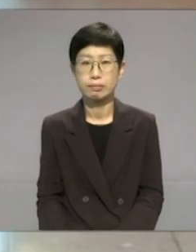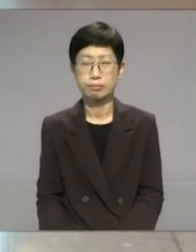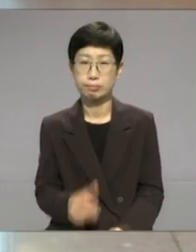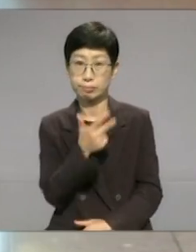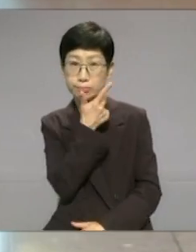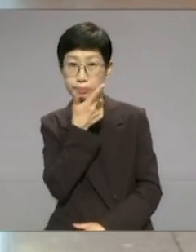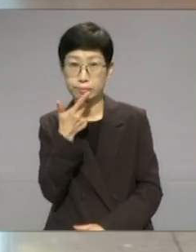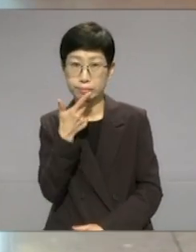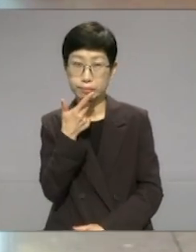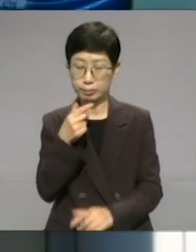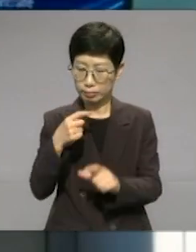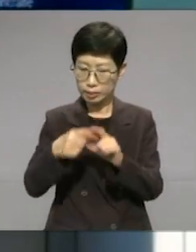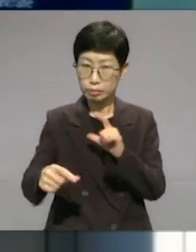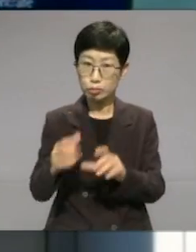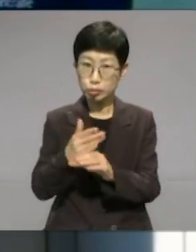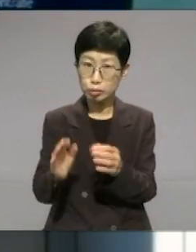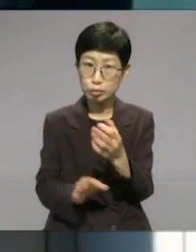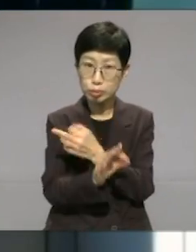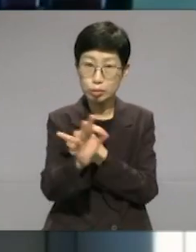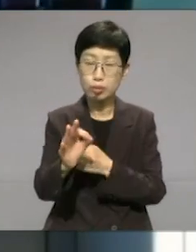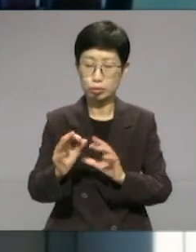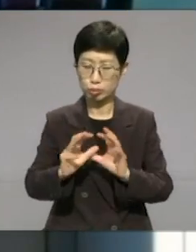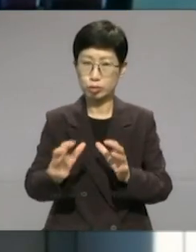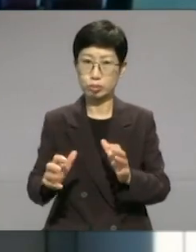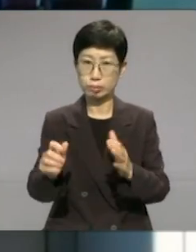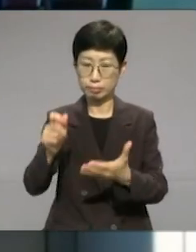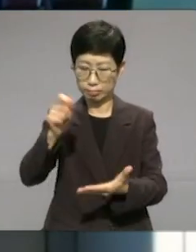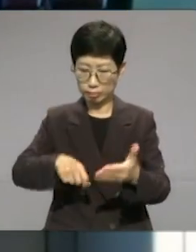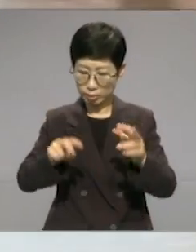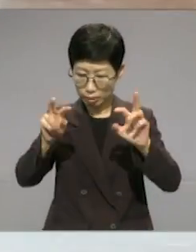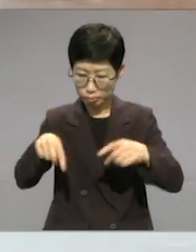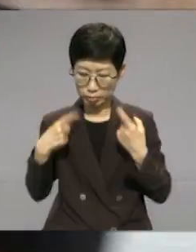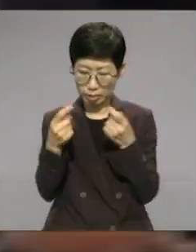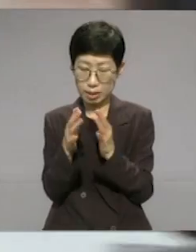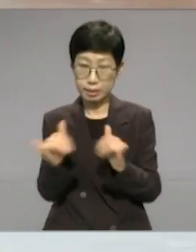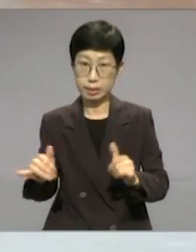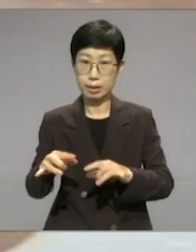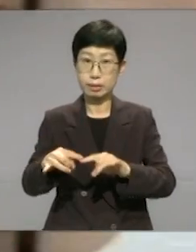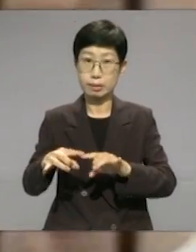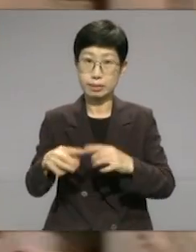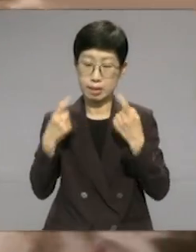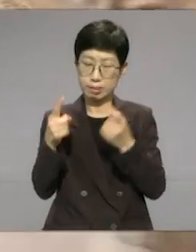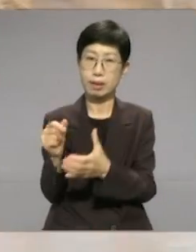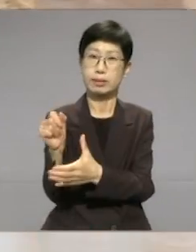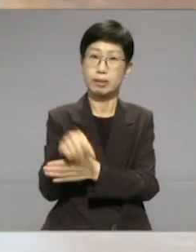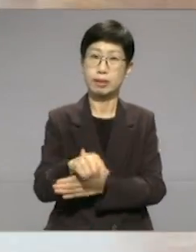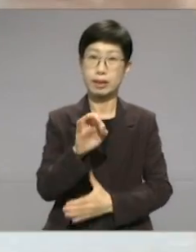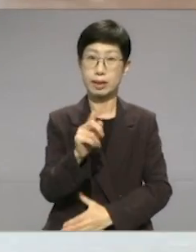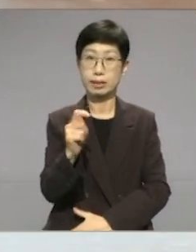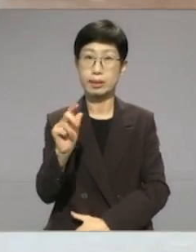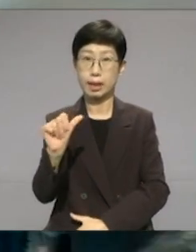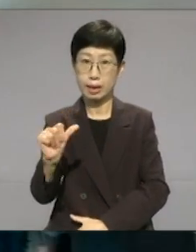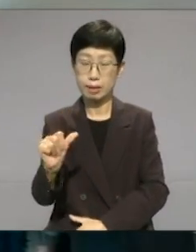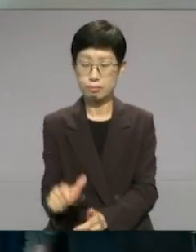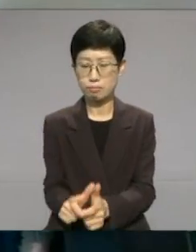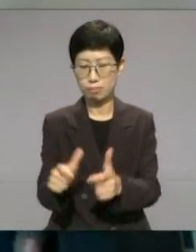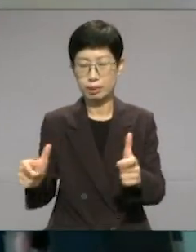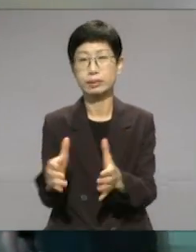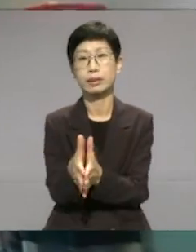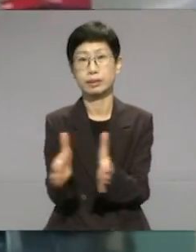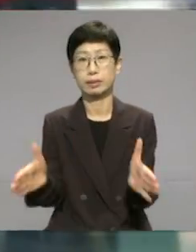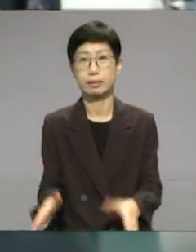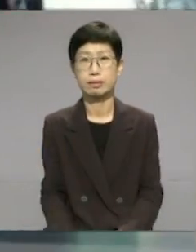영국이 일부 중동국가 적용하던 무비자 외국인 여행자에 대한 전자 여행허가 ETA 제도를 확대 시행합니다